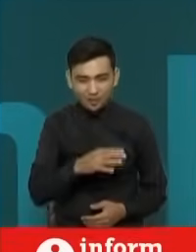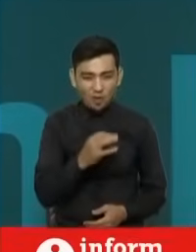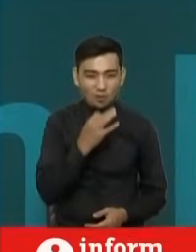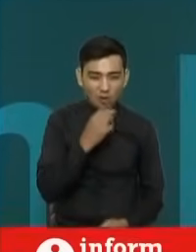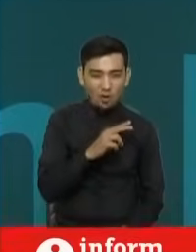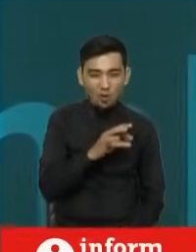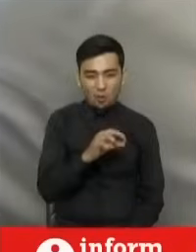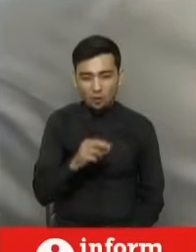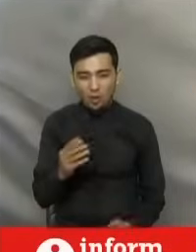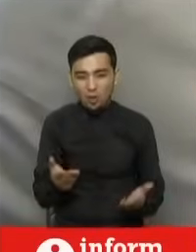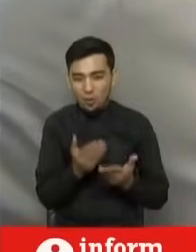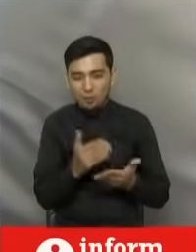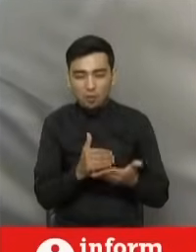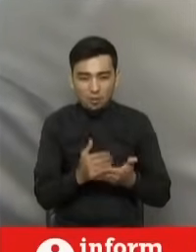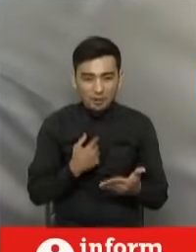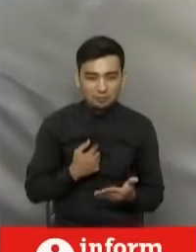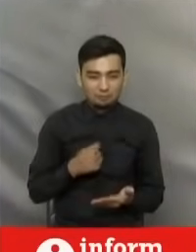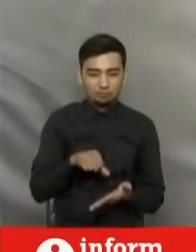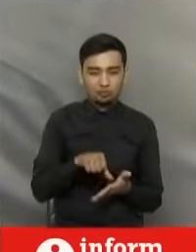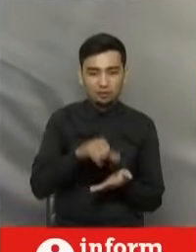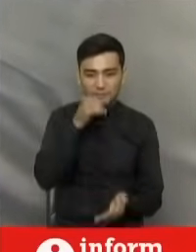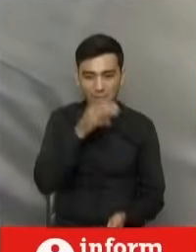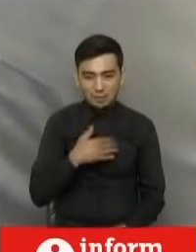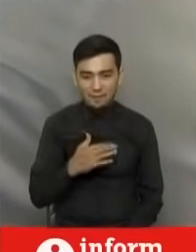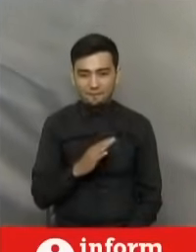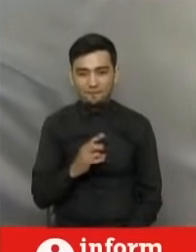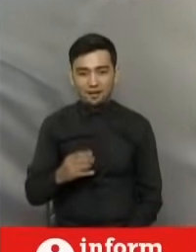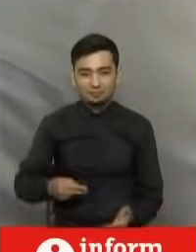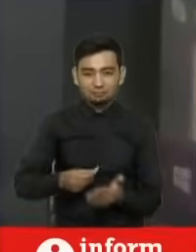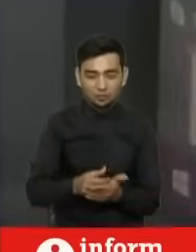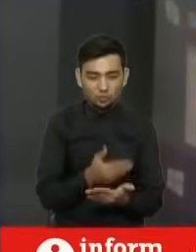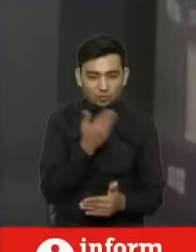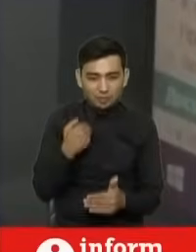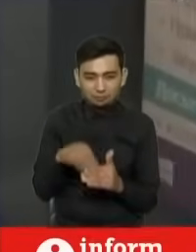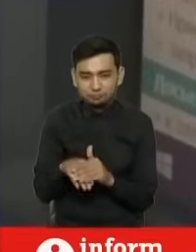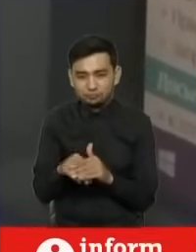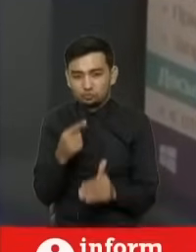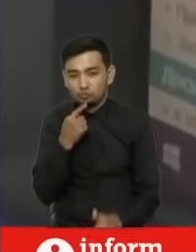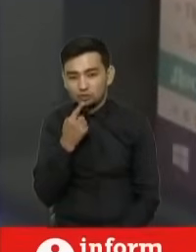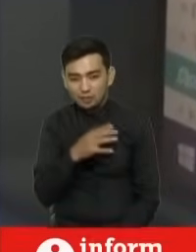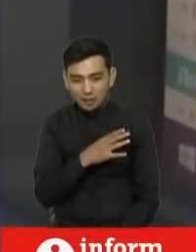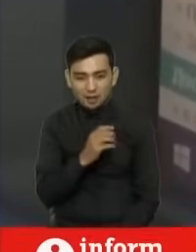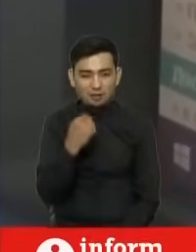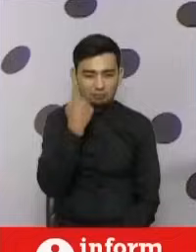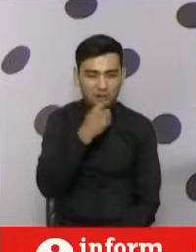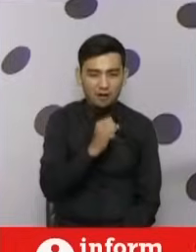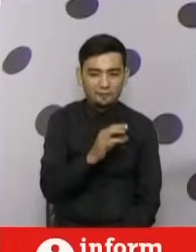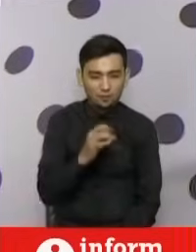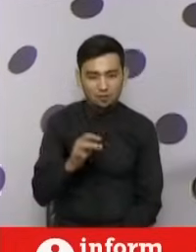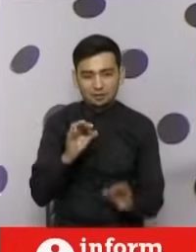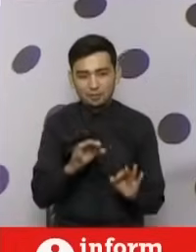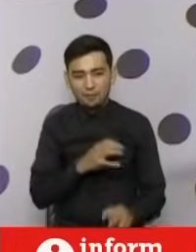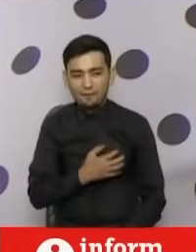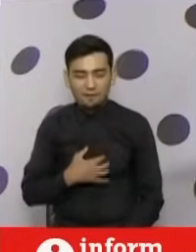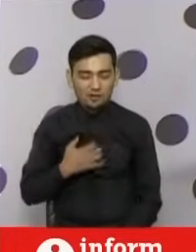льготных ипотечных программах из-за отсутствия первоначального взноса, на который им сложно накопить. Поэтому в обращении авторы указывают, что важно